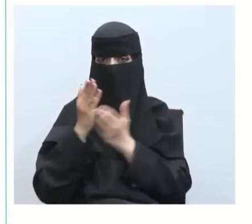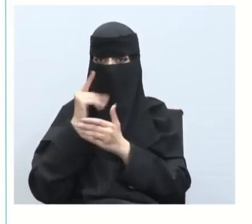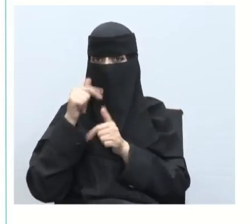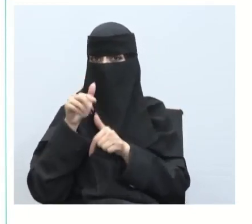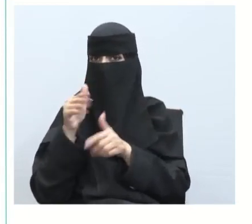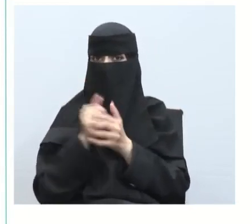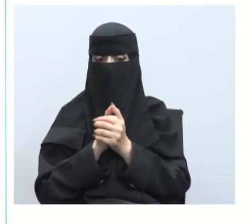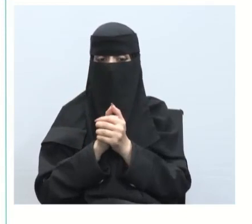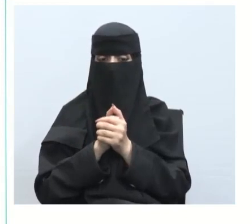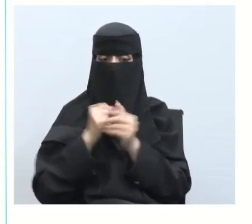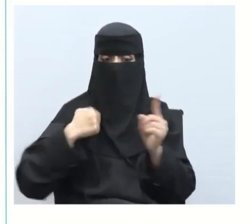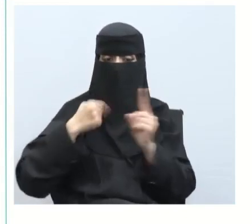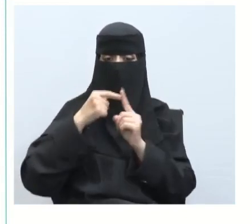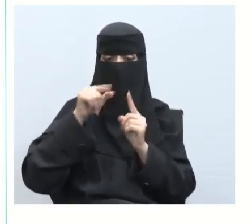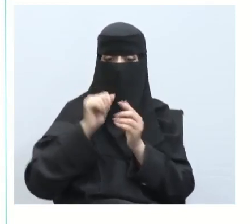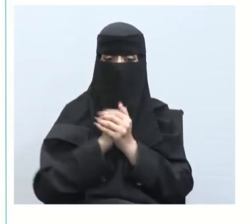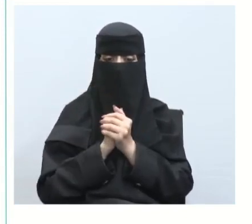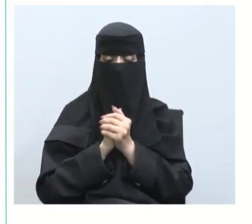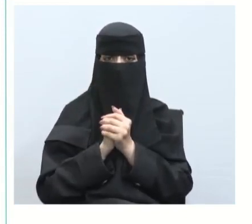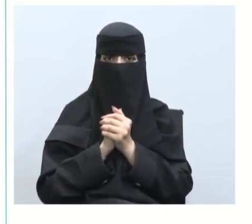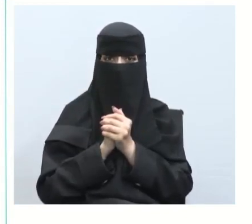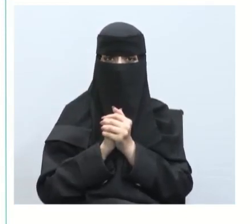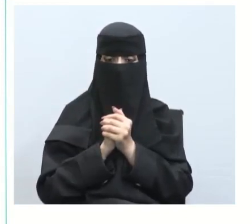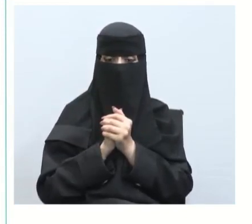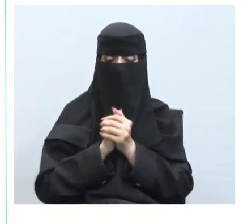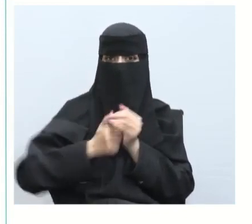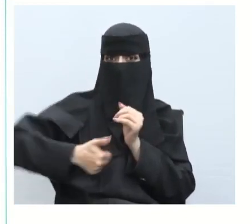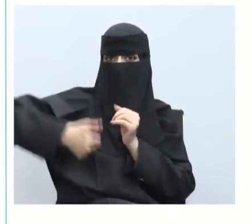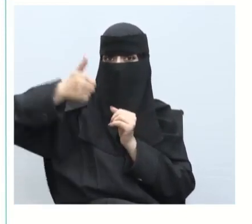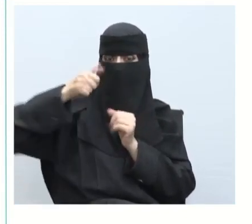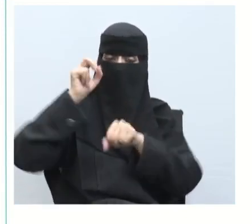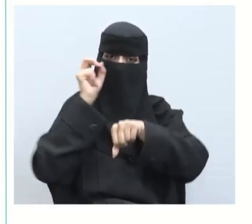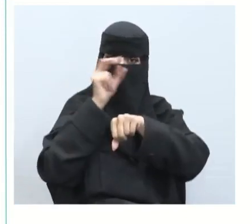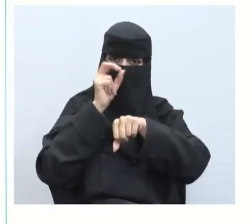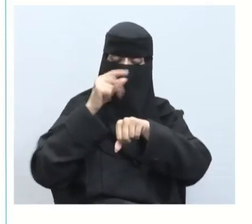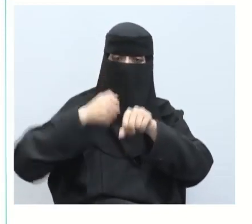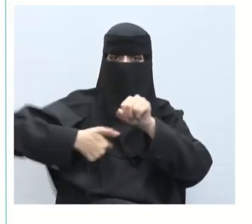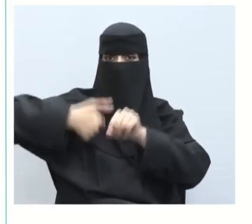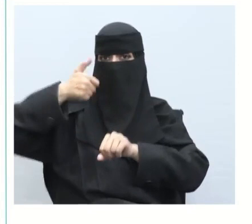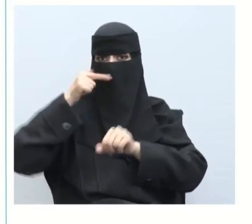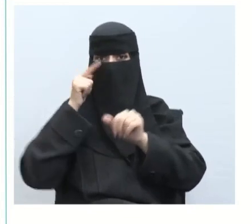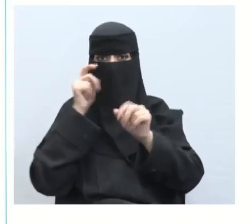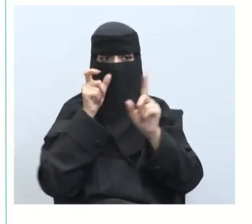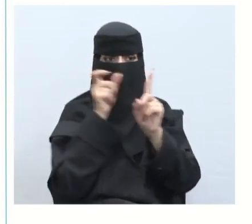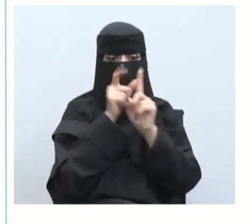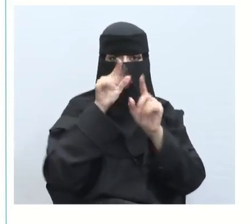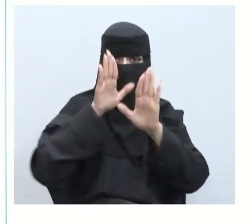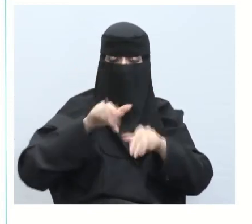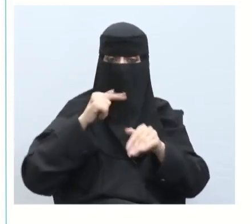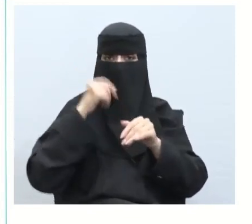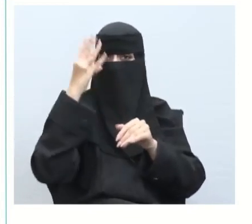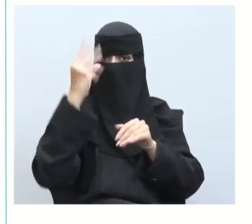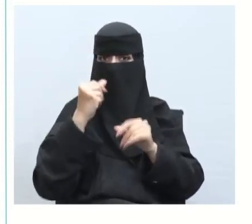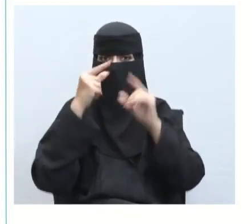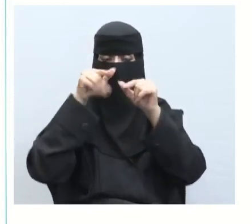ماذا هذا الهدف الذي ذكرناه افضل تعليم وافضل رعايه اذا يضعون العدد